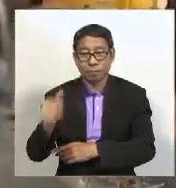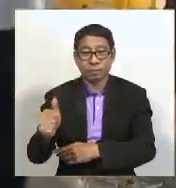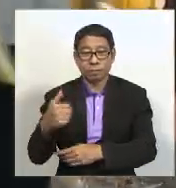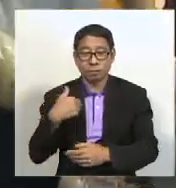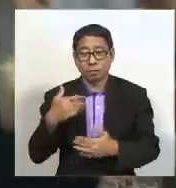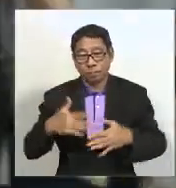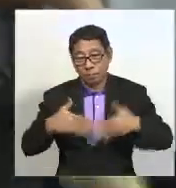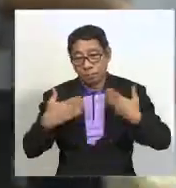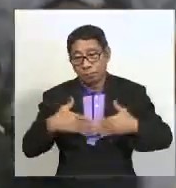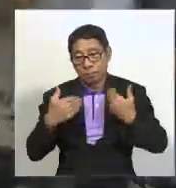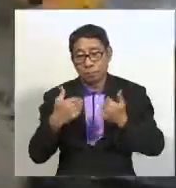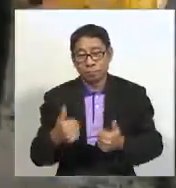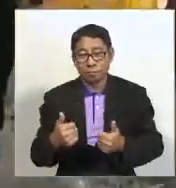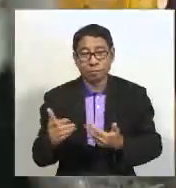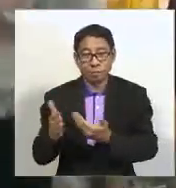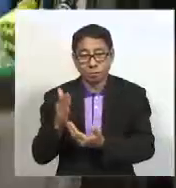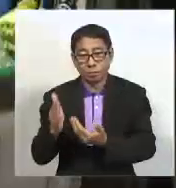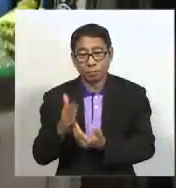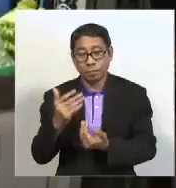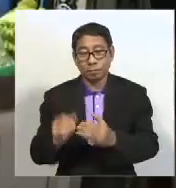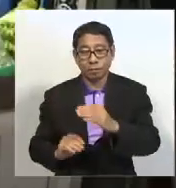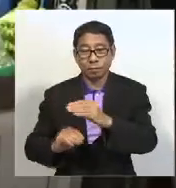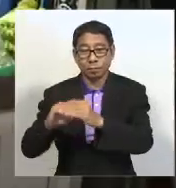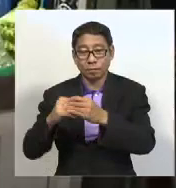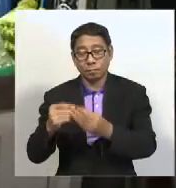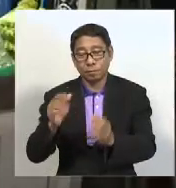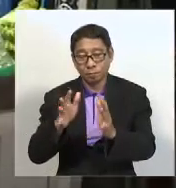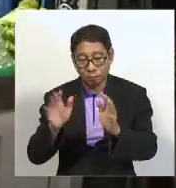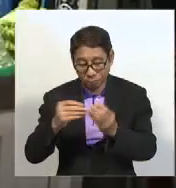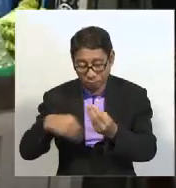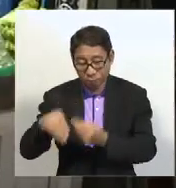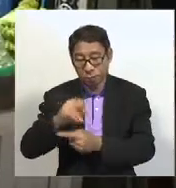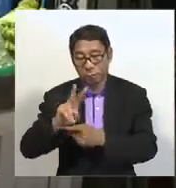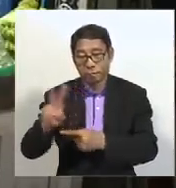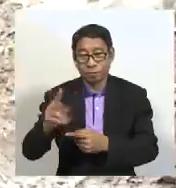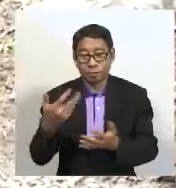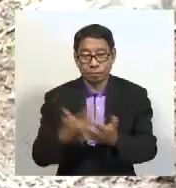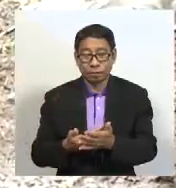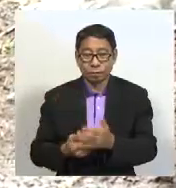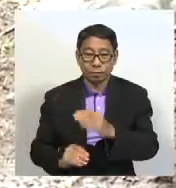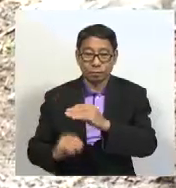อันนี้คือสะดวกสบายง่ายมากเลย นี่เป็นช่องทางที่เพิ่มเติมให้สำหรับเฟส2นะคะก็จะได้เติมเงินกันได้สะดวกมากขึ้น